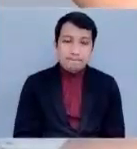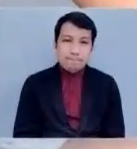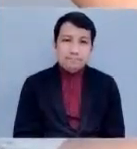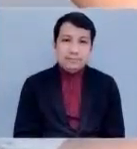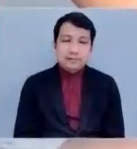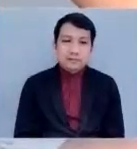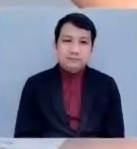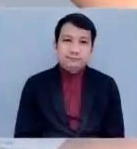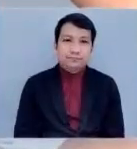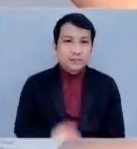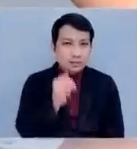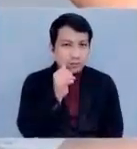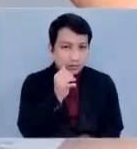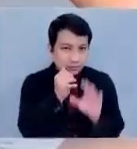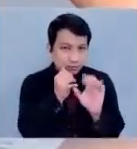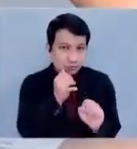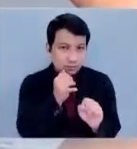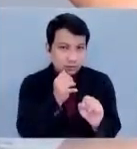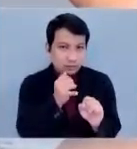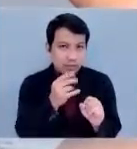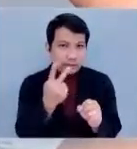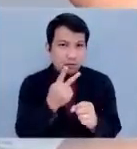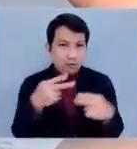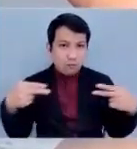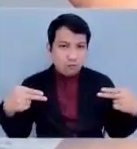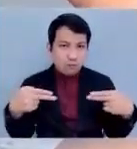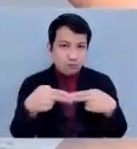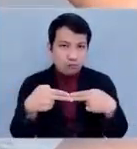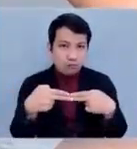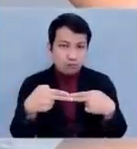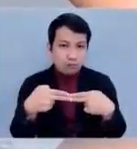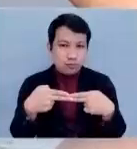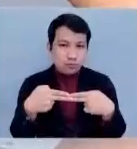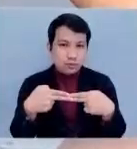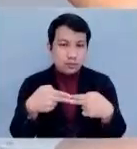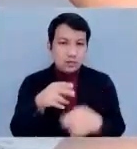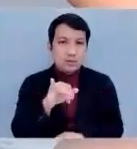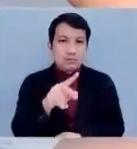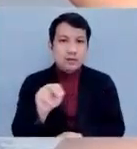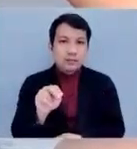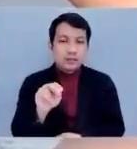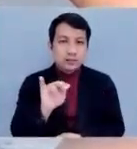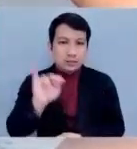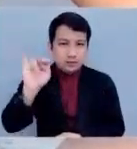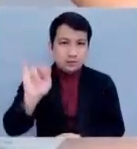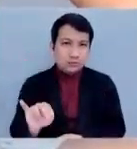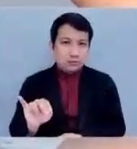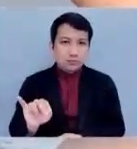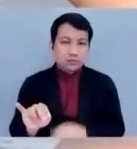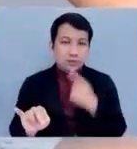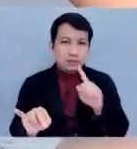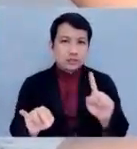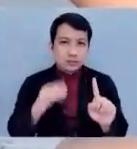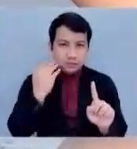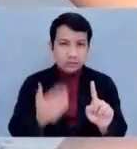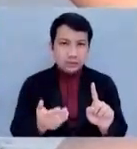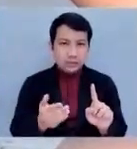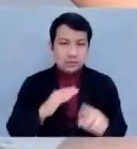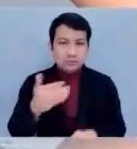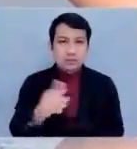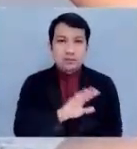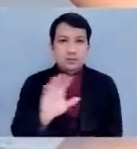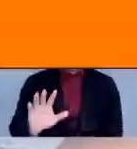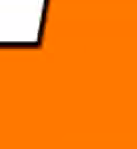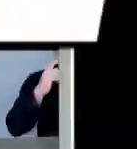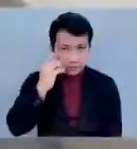Sa Pulsa video, ang salpukan ng dalawang motorsiklo sa Bantay, Ilocos Sur. Isa ang patay. Nasa frontline ng balitang yan, si Gary De